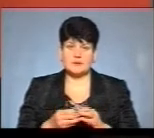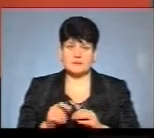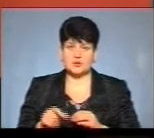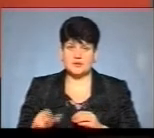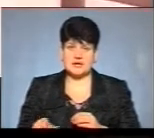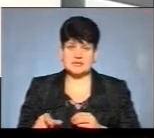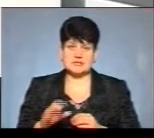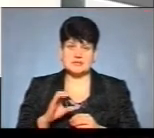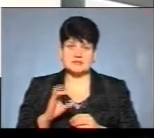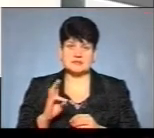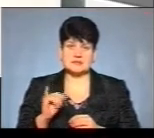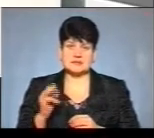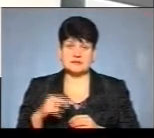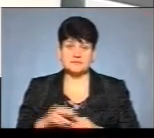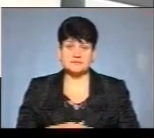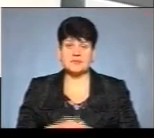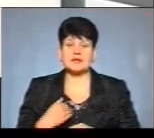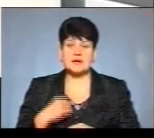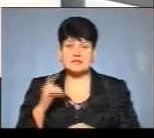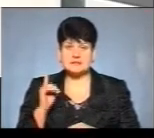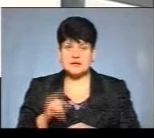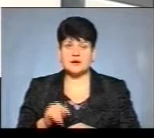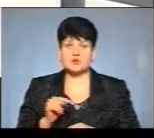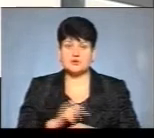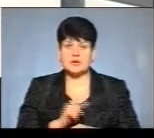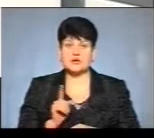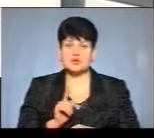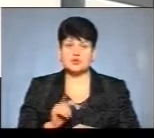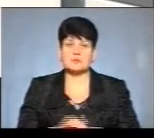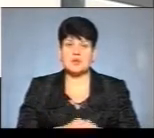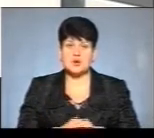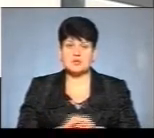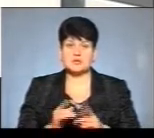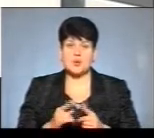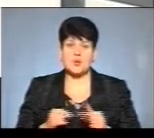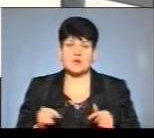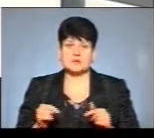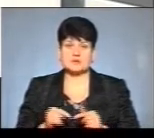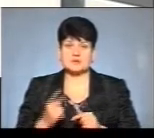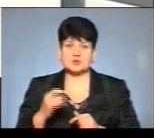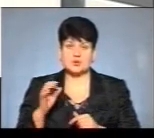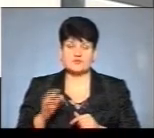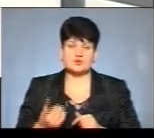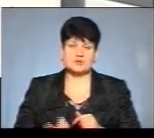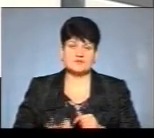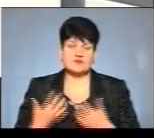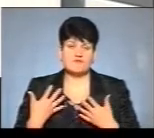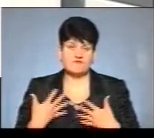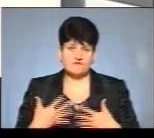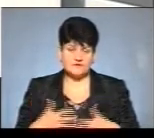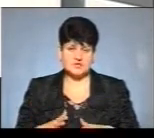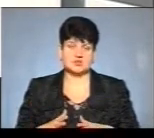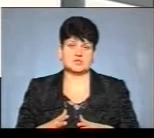СНІДом? Ну, я знаю те, що благодійна організація 100% життя вже